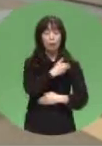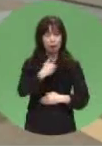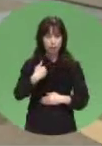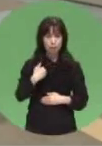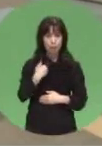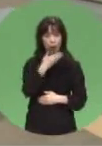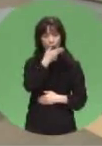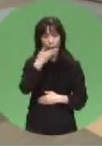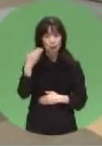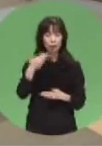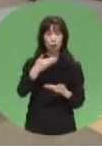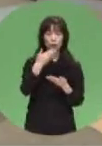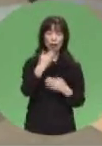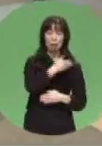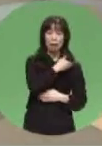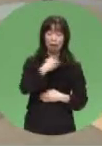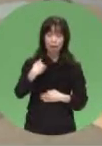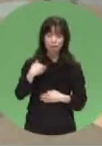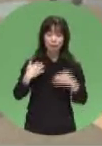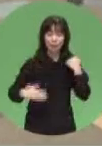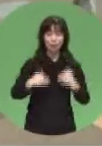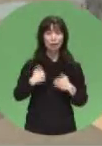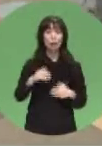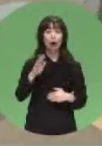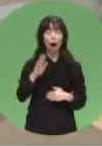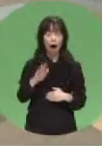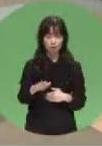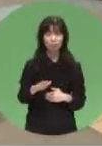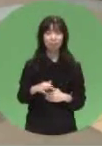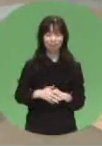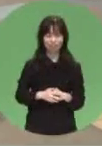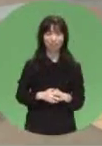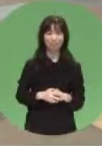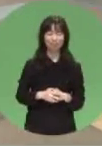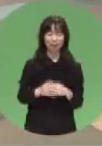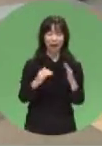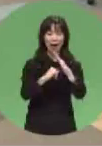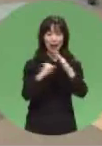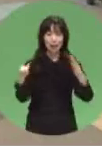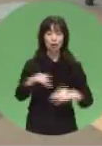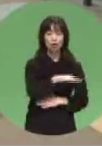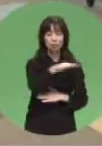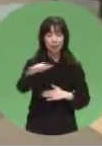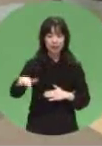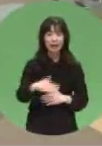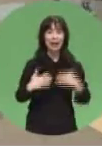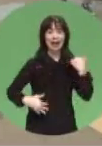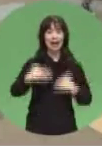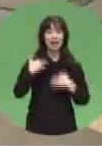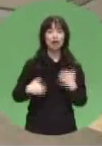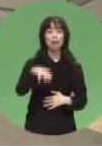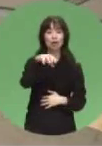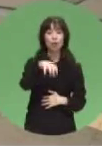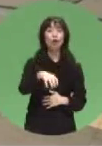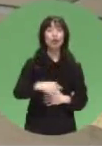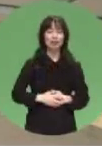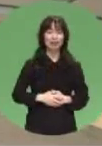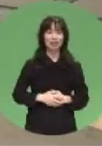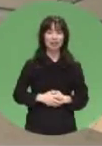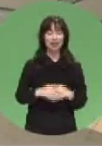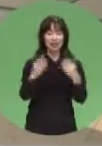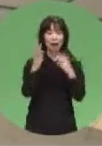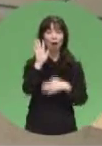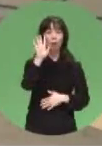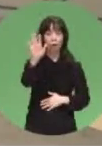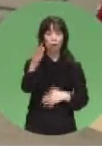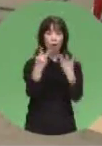し、美味しいものも楽しいのも、まあ、たくさんいろいろあって、家族皆さんで楽しめるスポットだと思います。今後たくさんのイベント